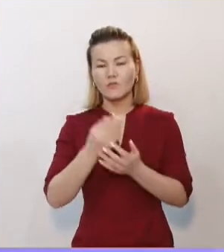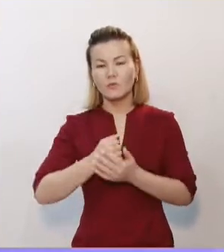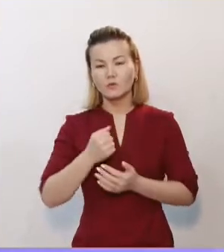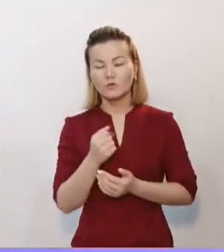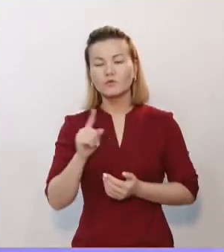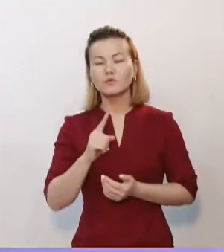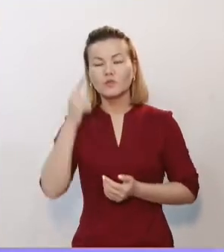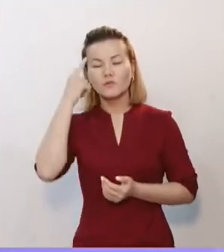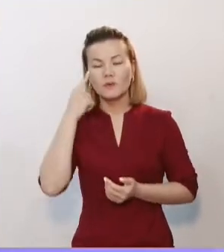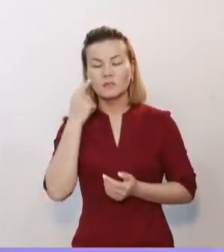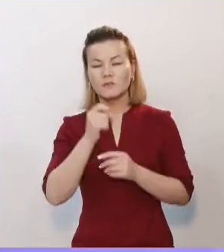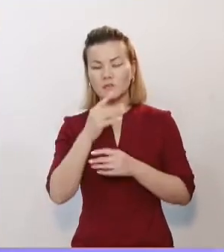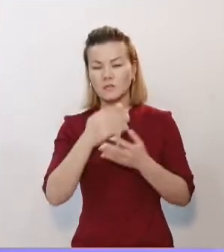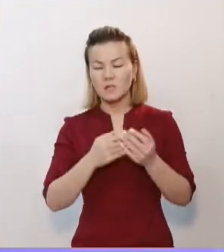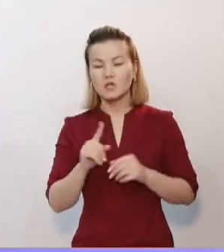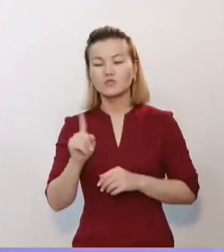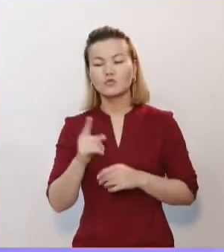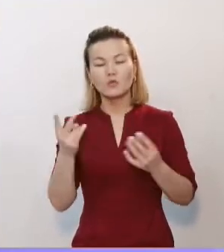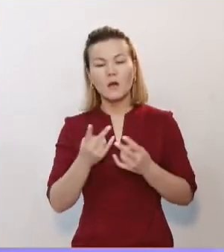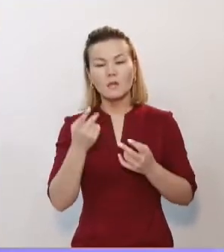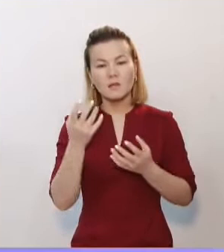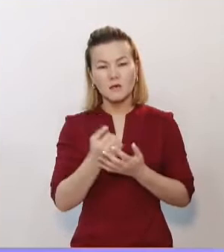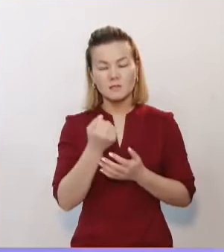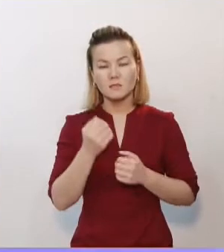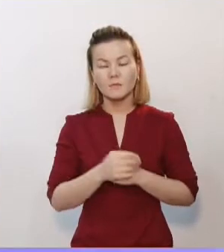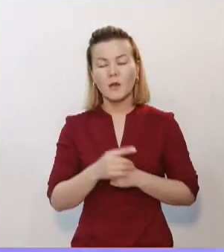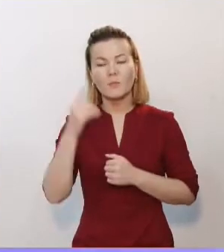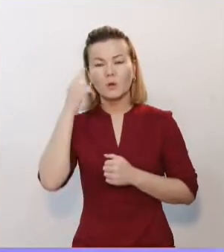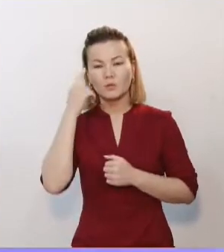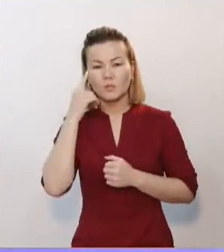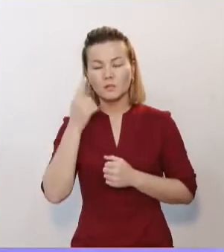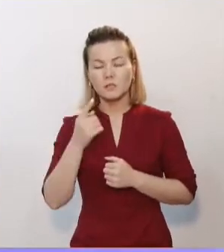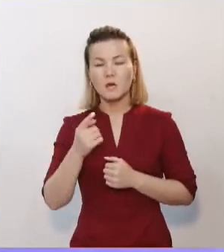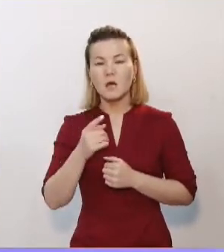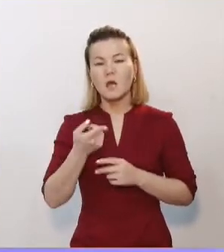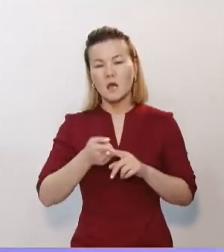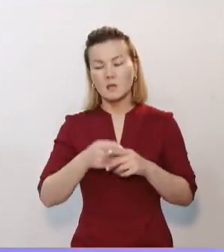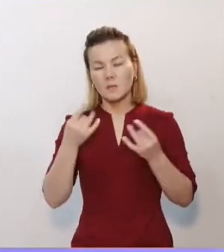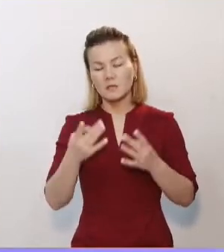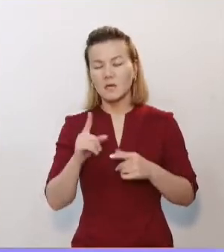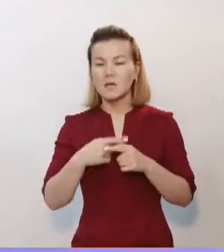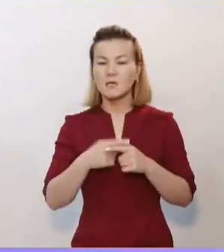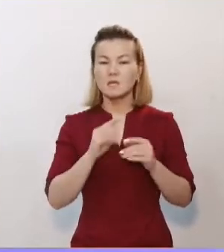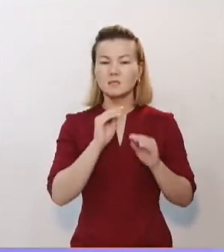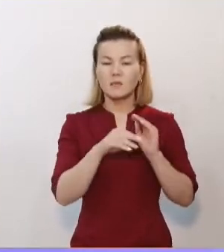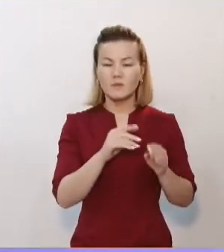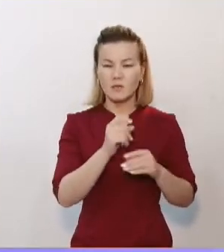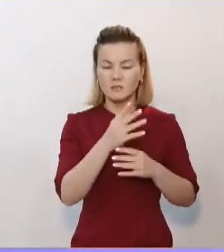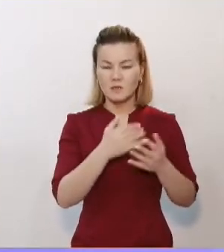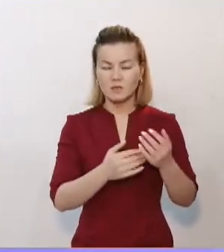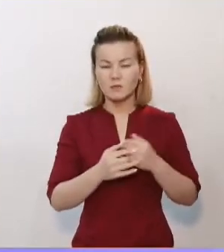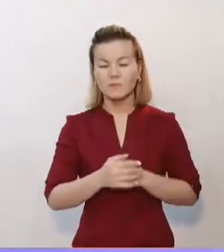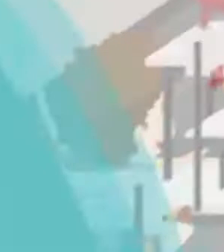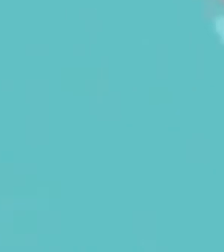что известно в задаче, что надо найти. Подумайте, это простая задача или составная?